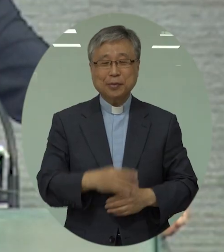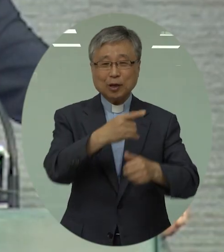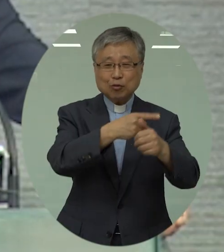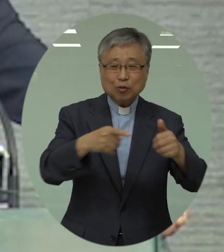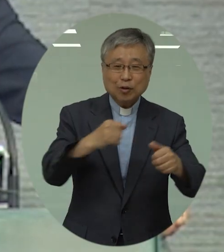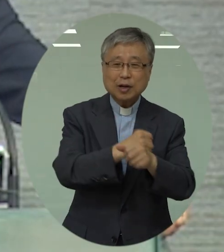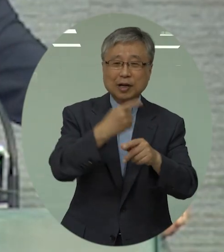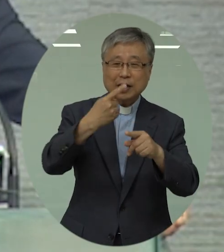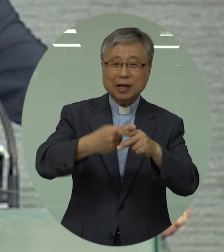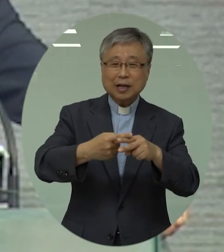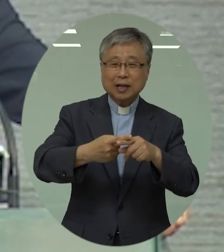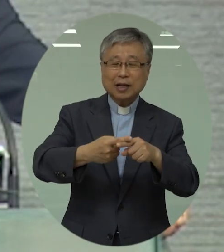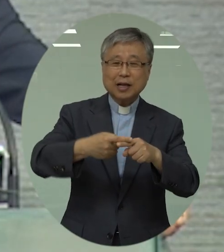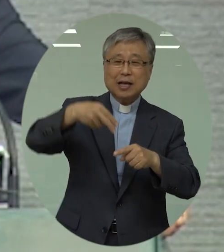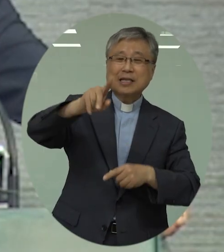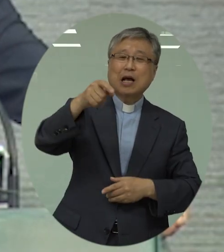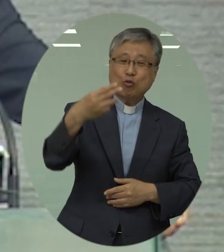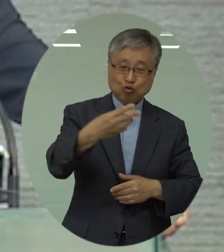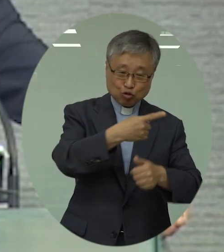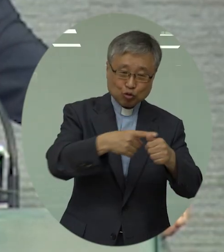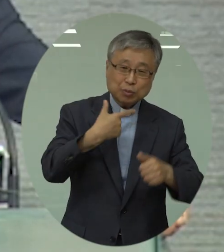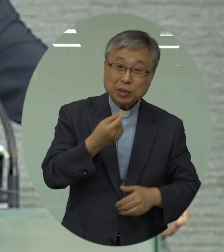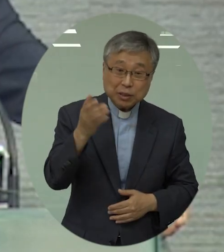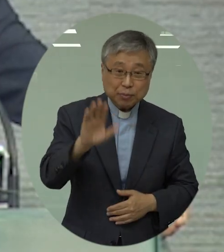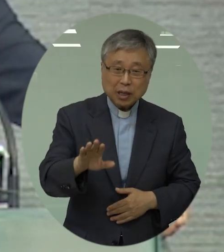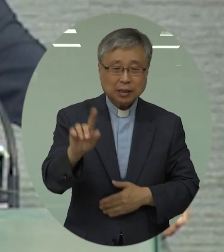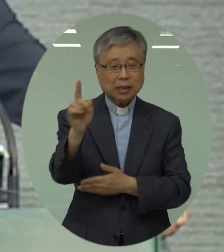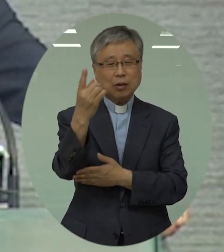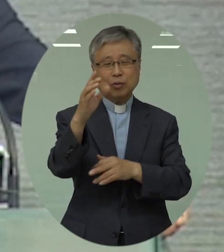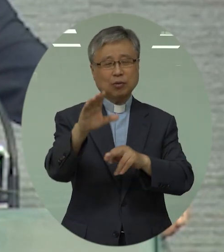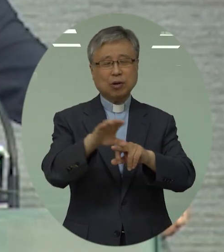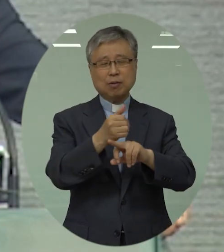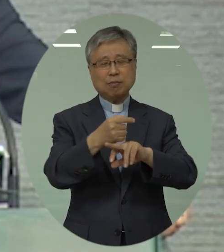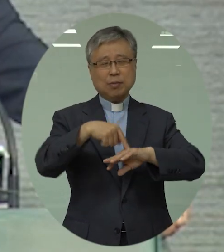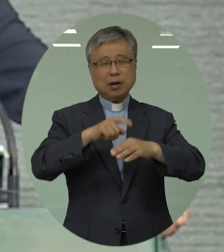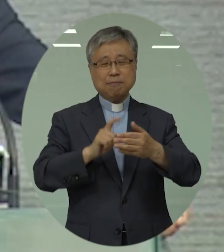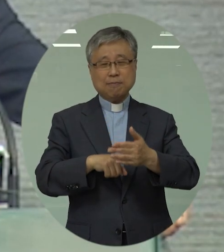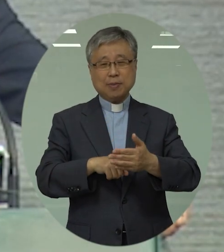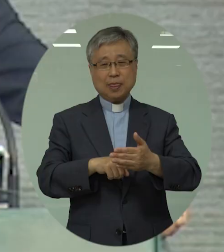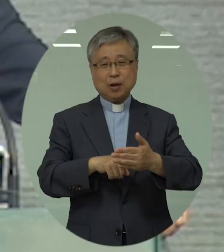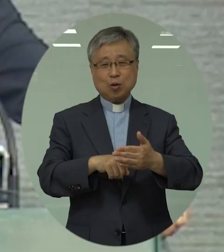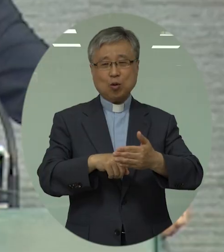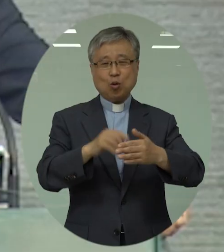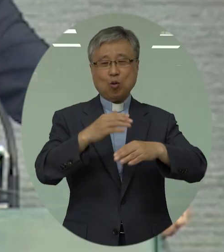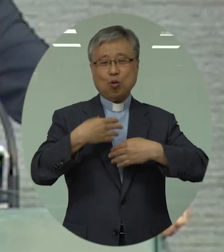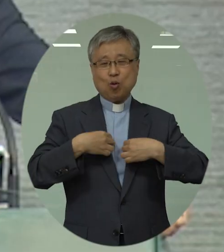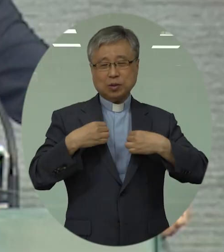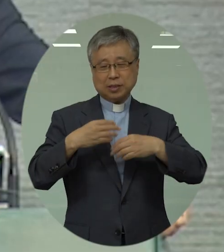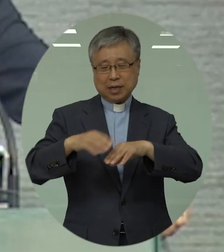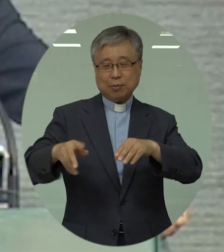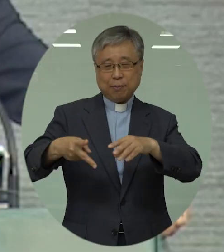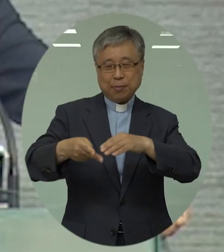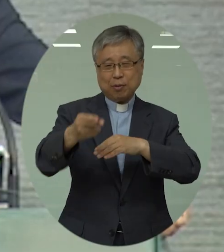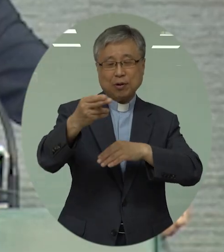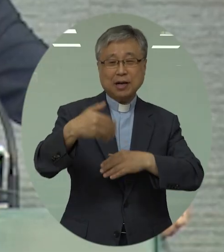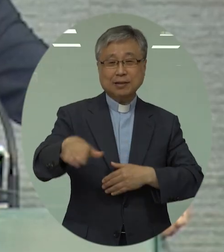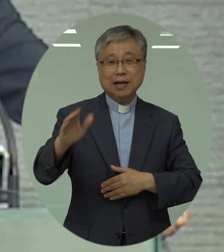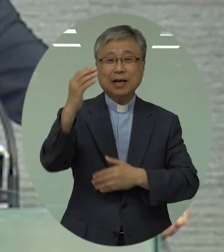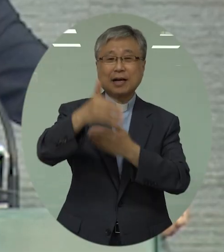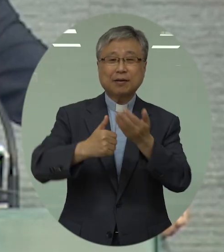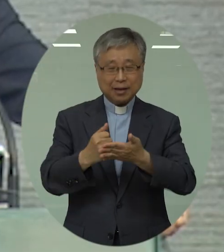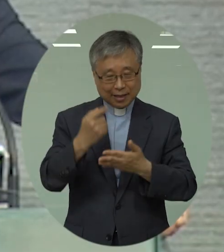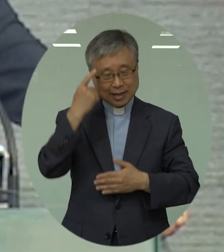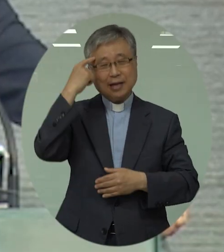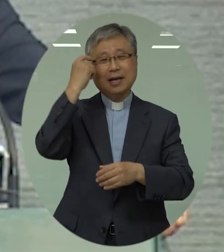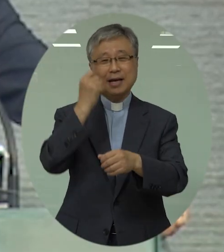죽이려고 하다가 사울을 죽일 수도 있었는데 마음을 돌이켜서 그냥 옷자락만 베고 갔죠. 하나님이 깨닫게